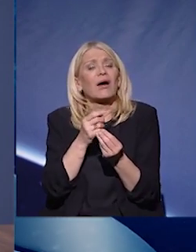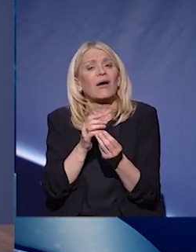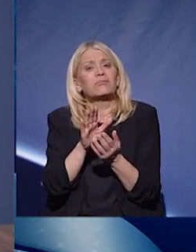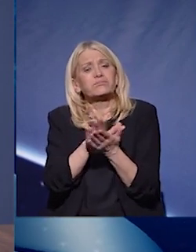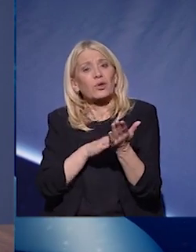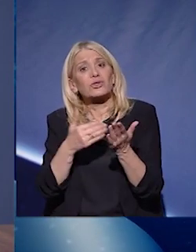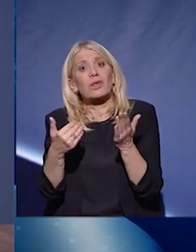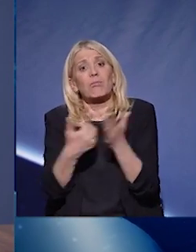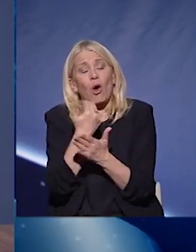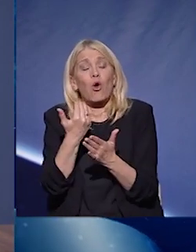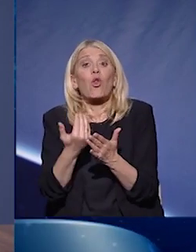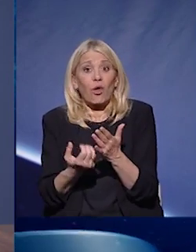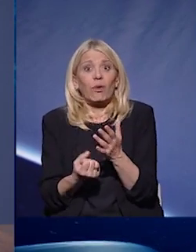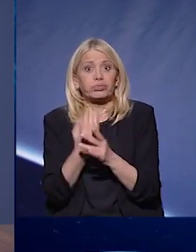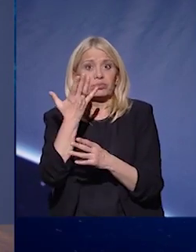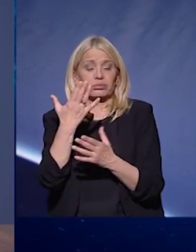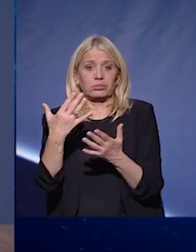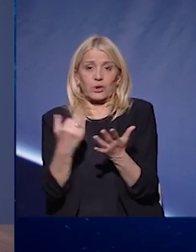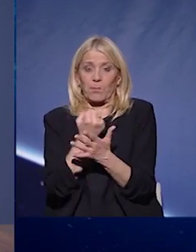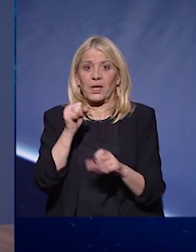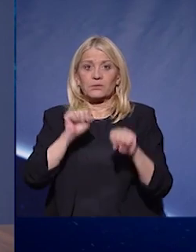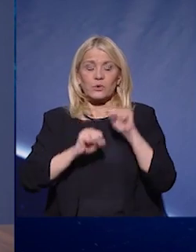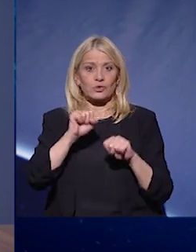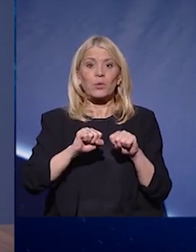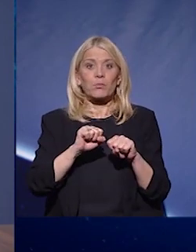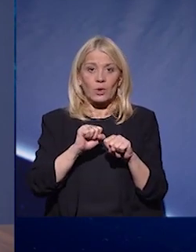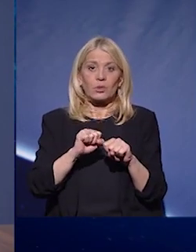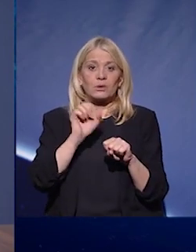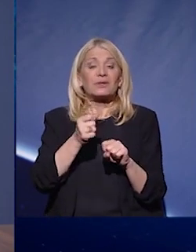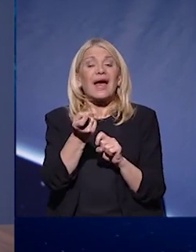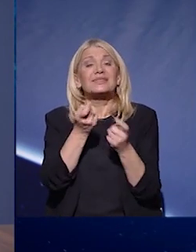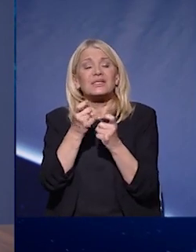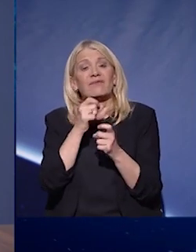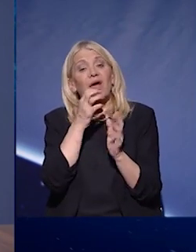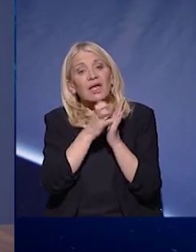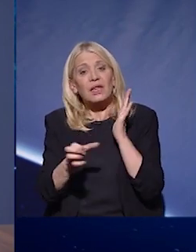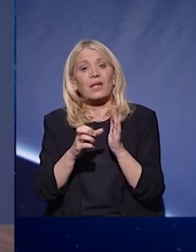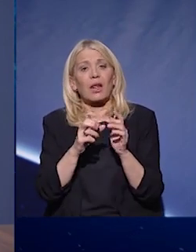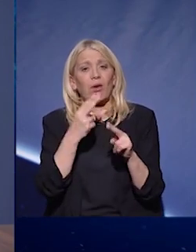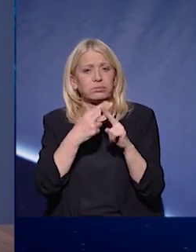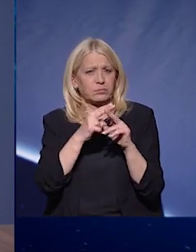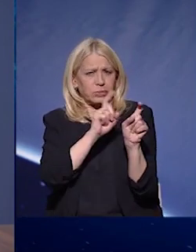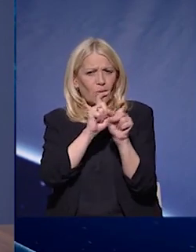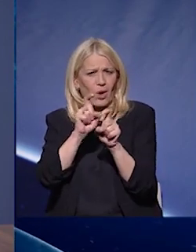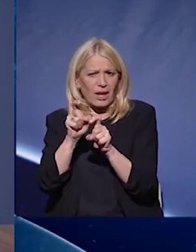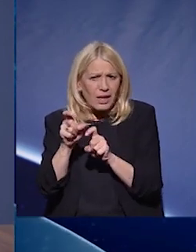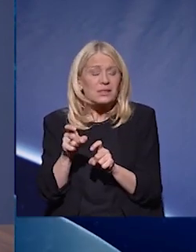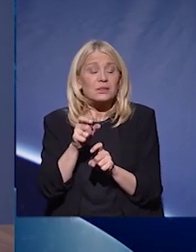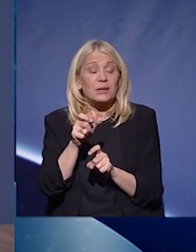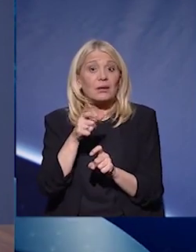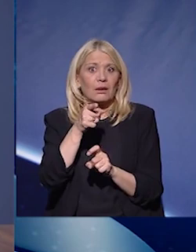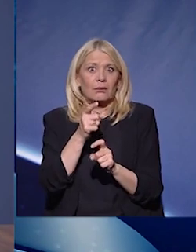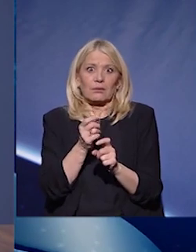može da ponovo dobije sposobnost da izaziva i dalje obolevanje, tu virulenciju da